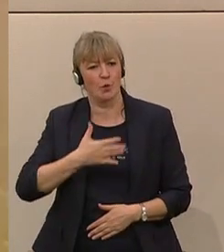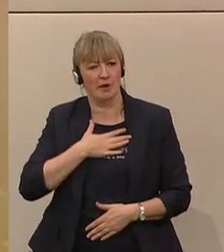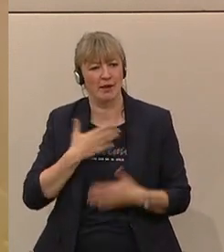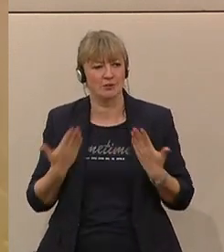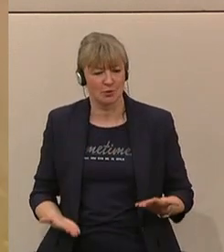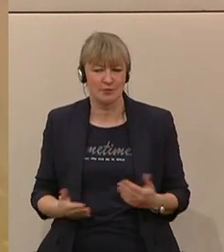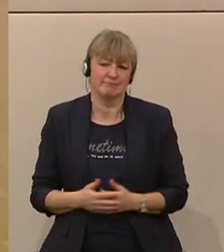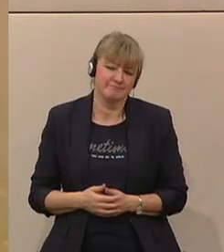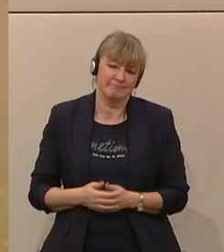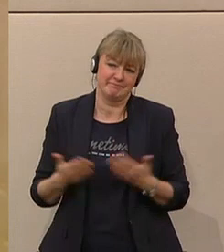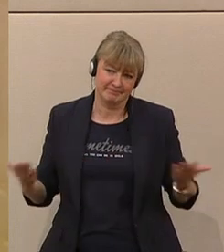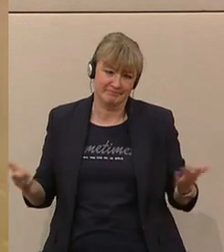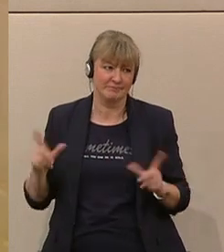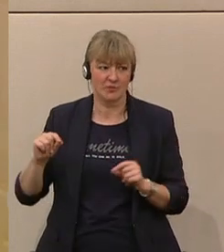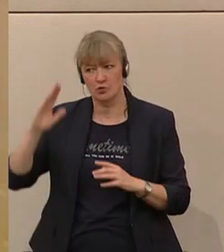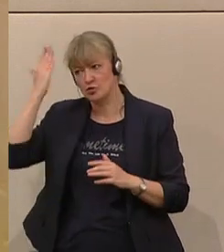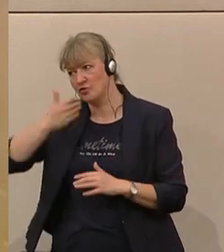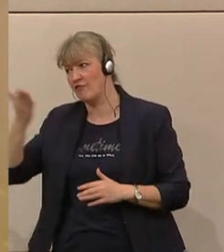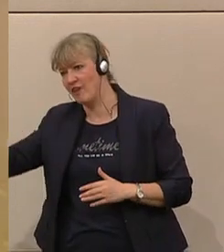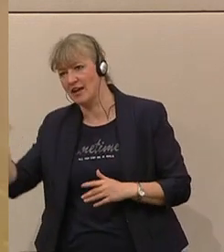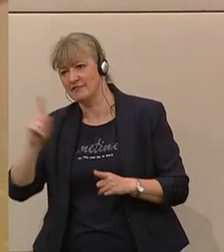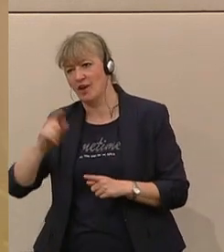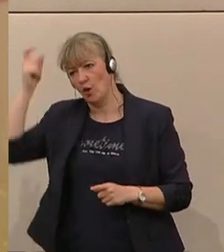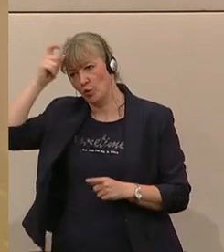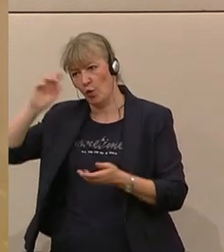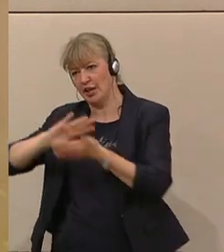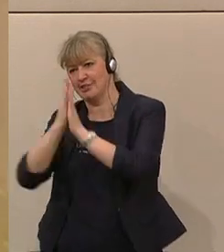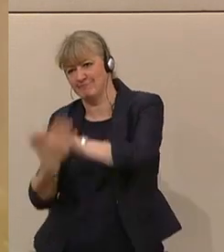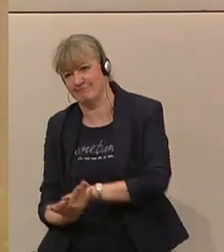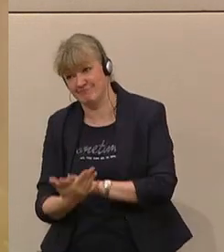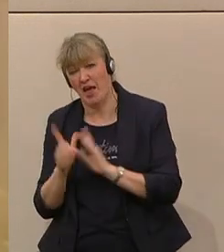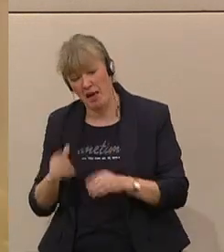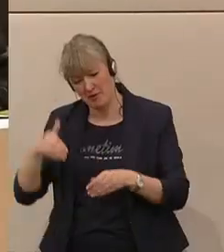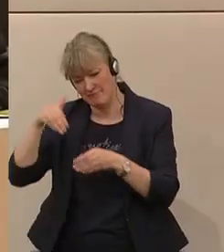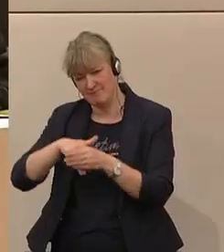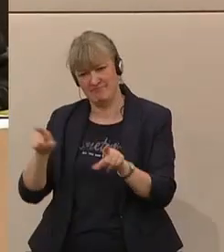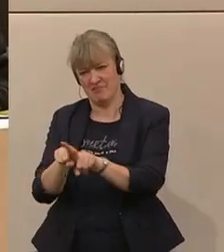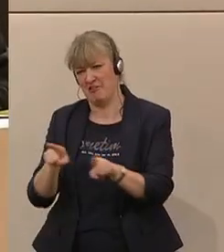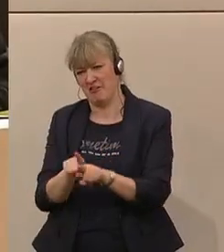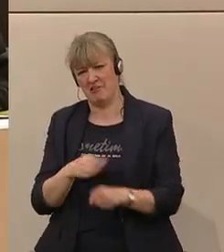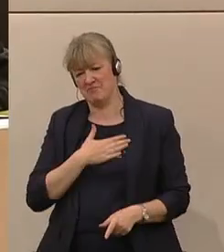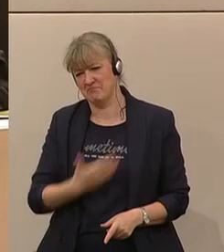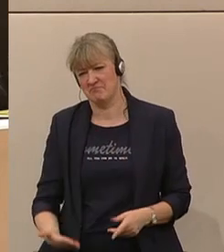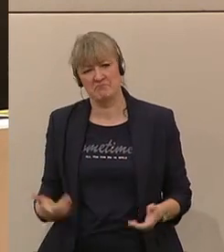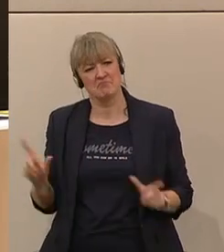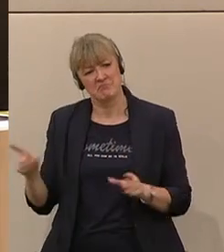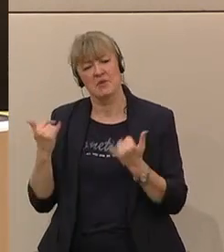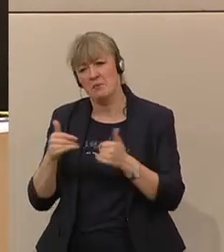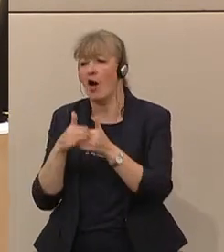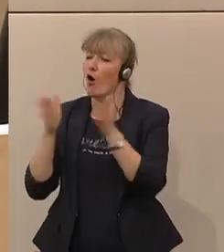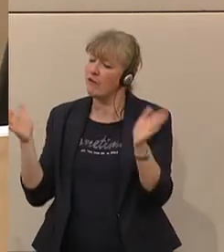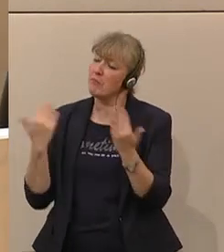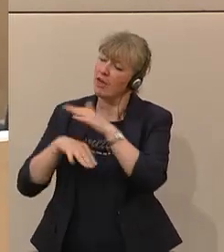wirklich immer gewusst. Von Schwarz auf Türkis hat sich hier im Grunde nichts geändert. Es ist etwas offener,